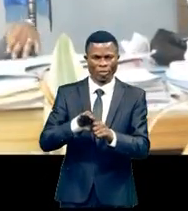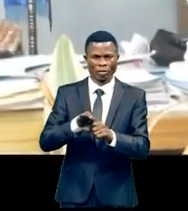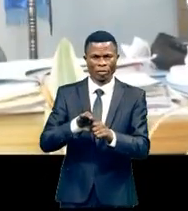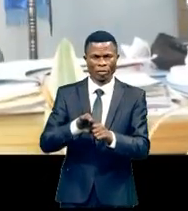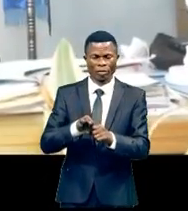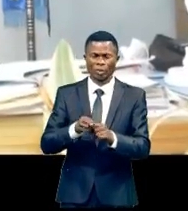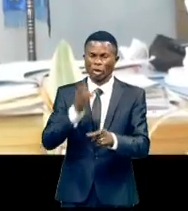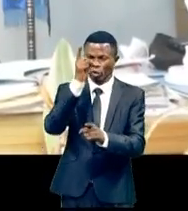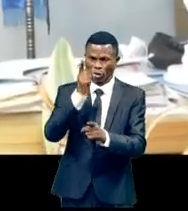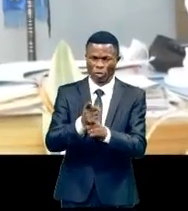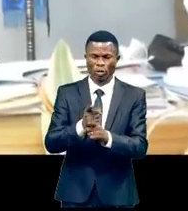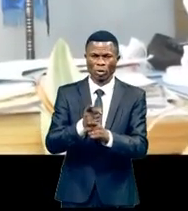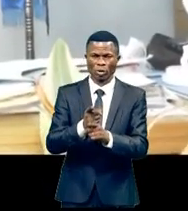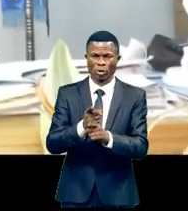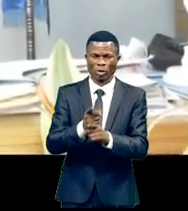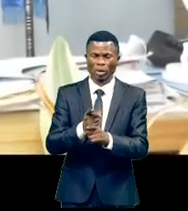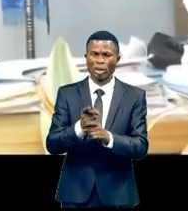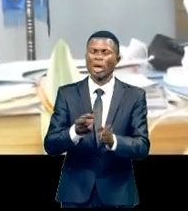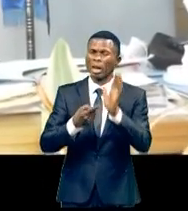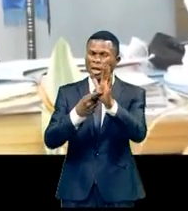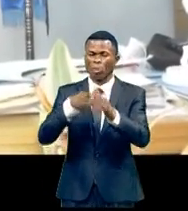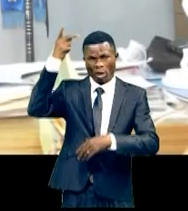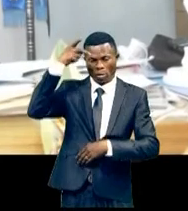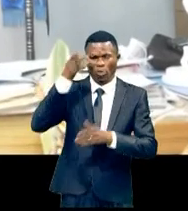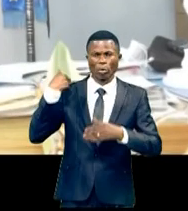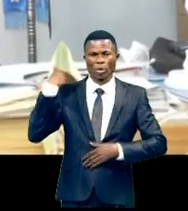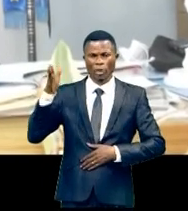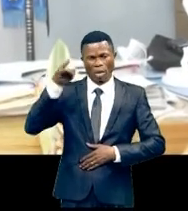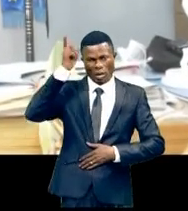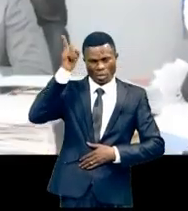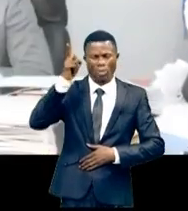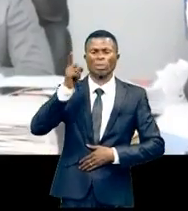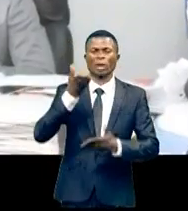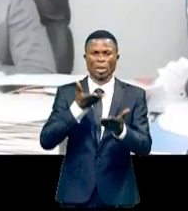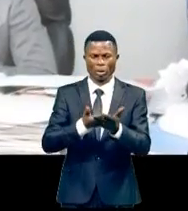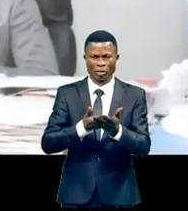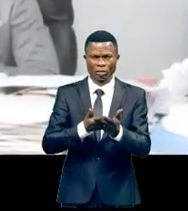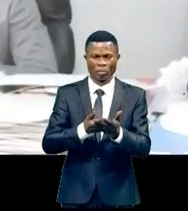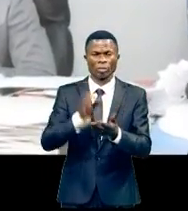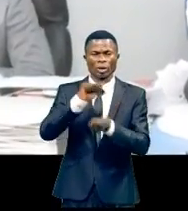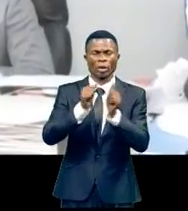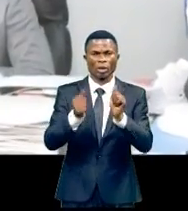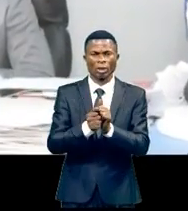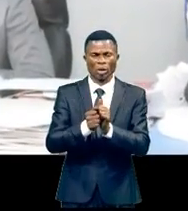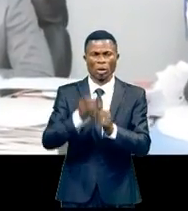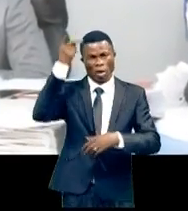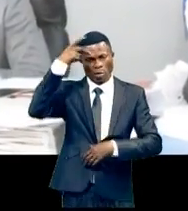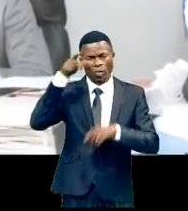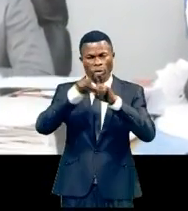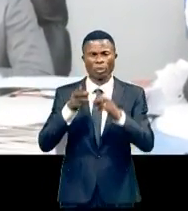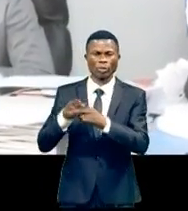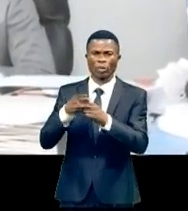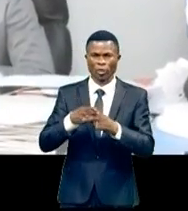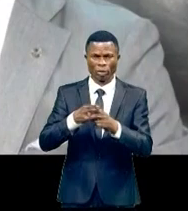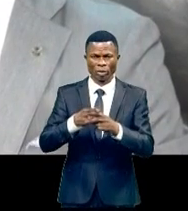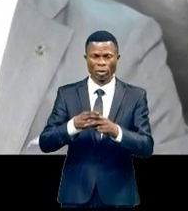Plus spécifiquement, il met en exergue les politiques publiques prioritaires ci-après, dans les domaines politiques et sécuritaires,